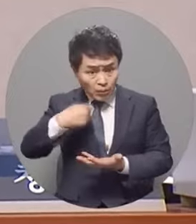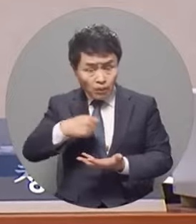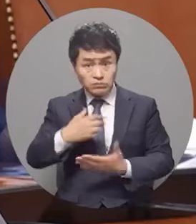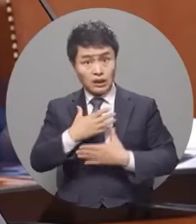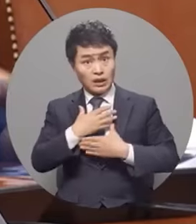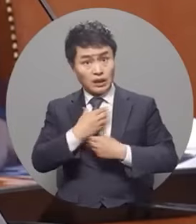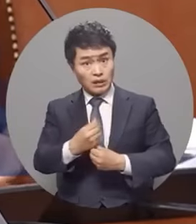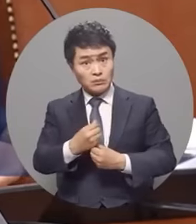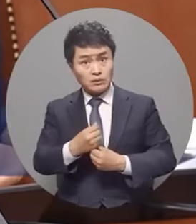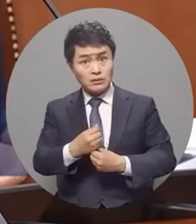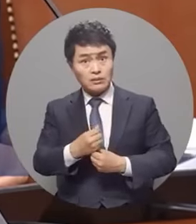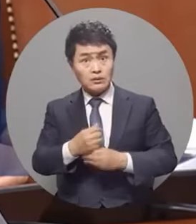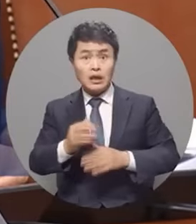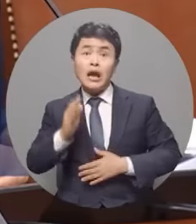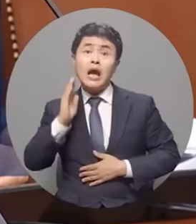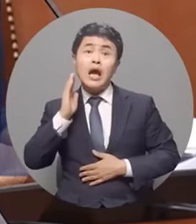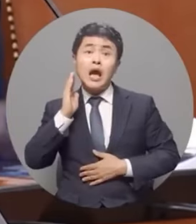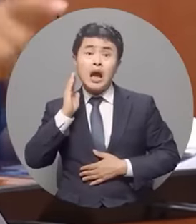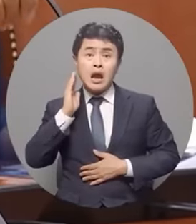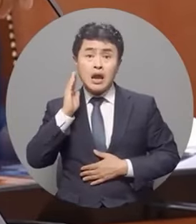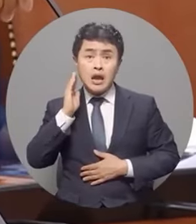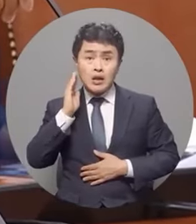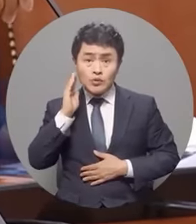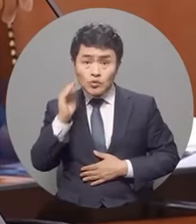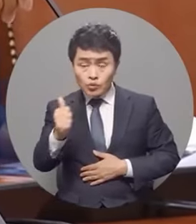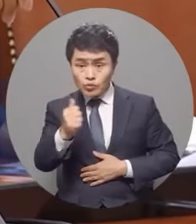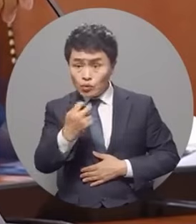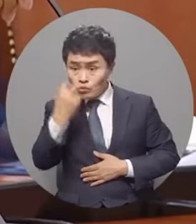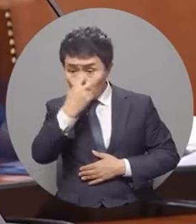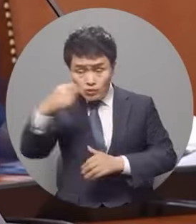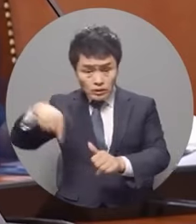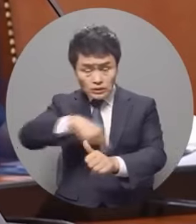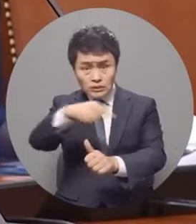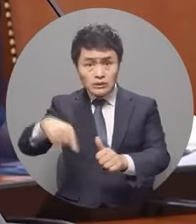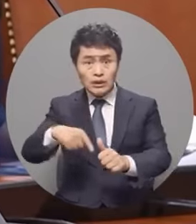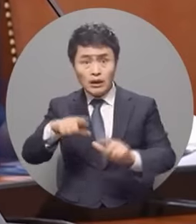안보예요? 대통령이 수사 사안을 두고